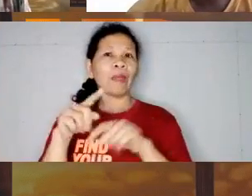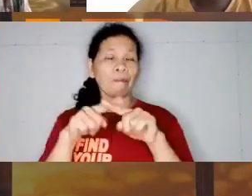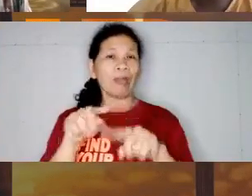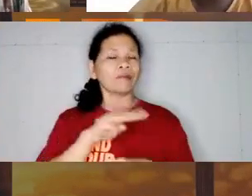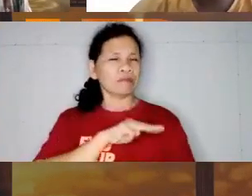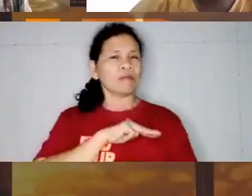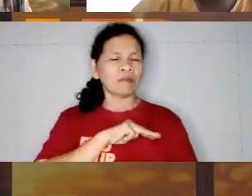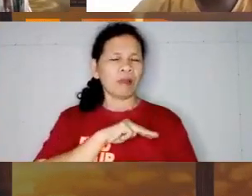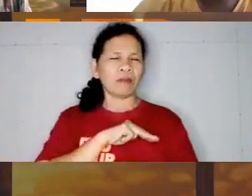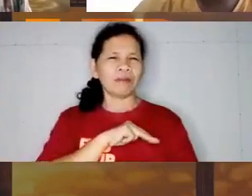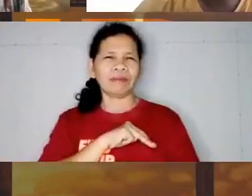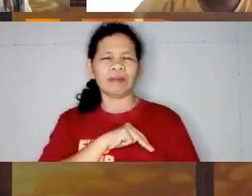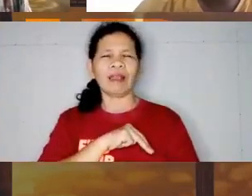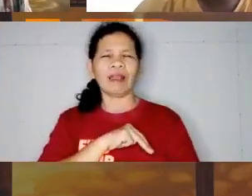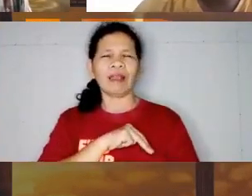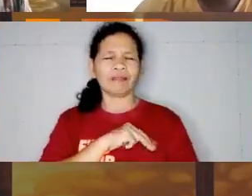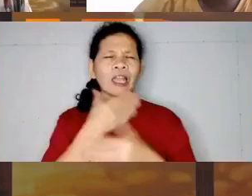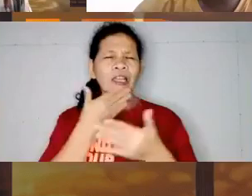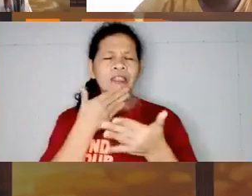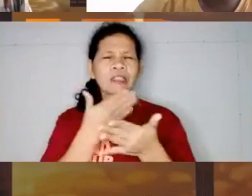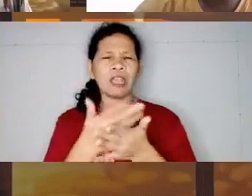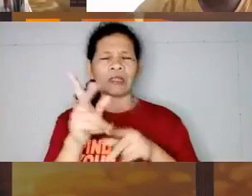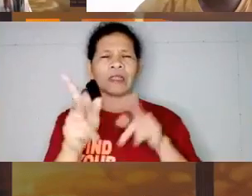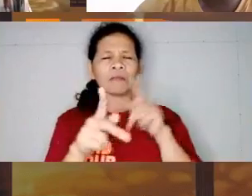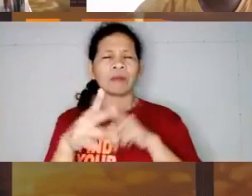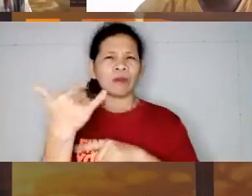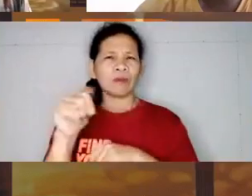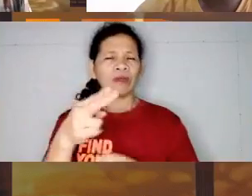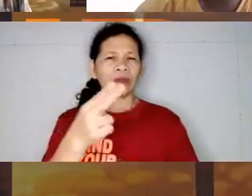kanilang pagiging mabuting tao, matulungin din sila.